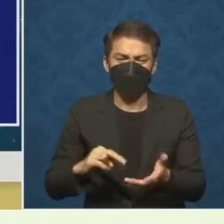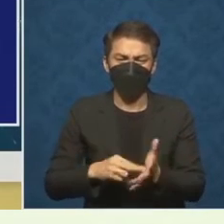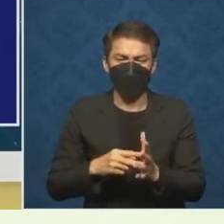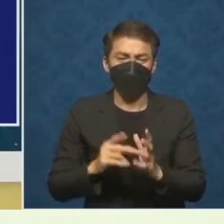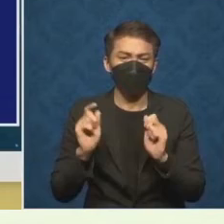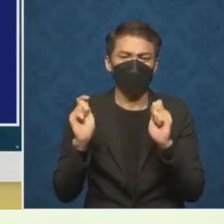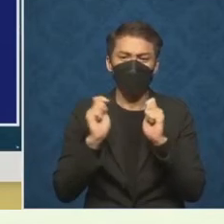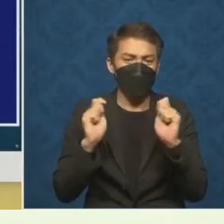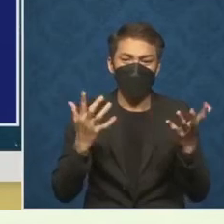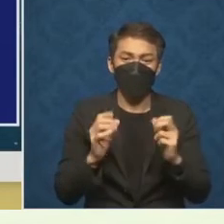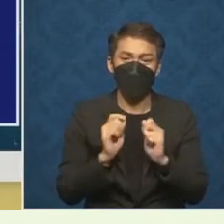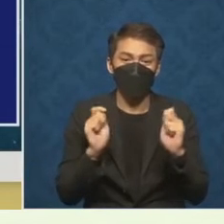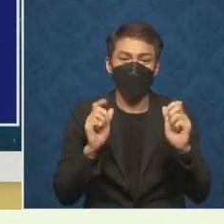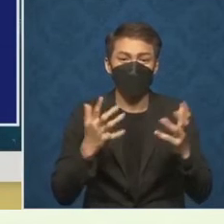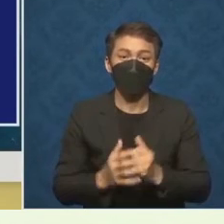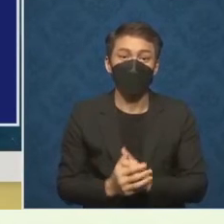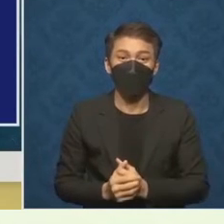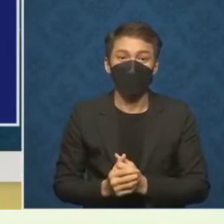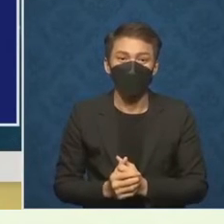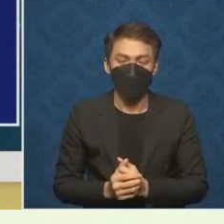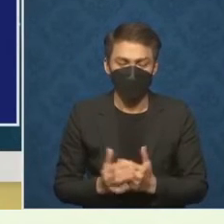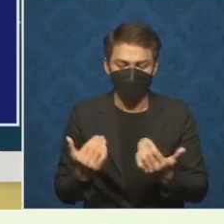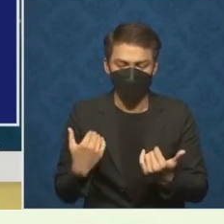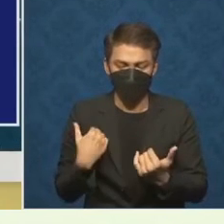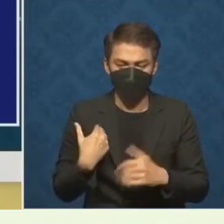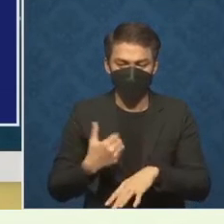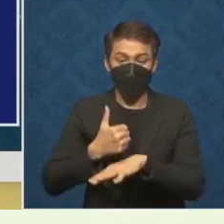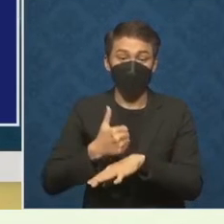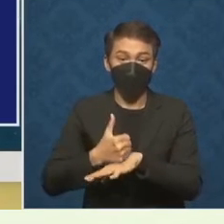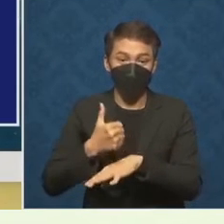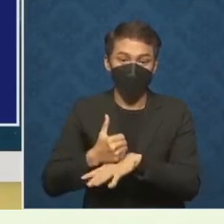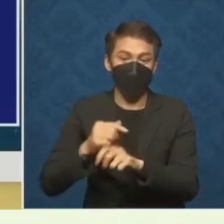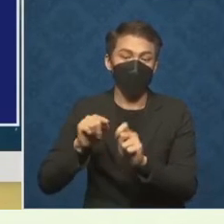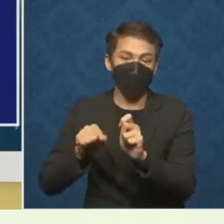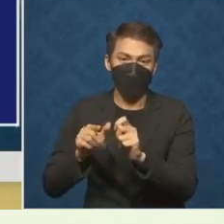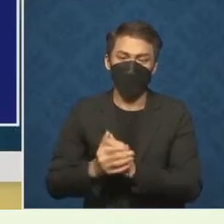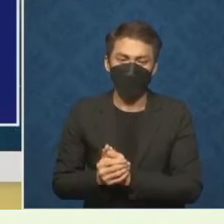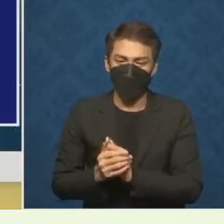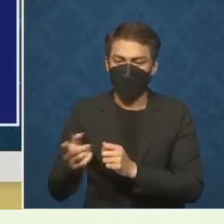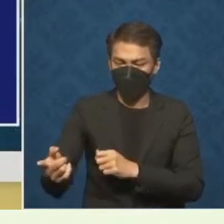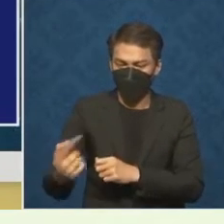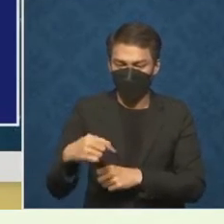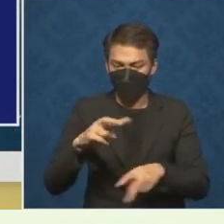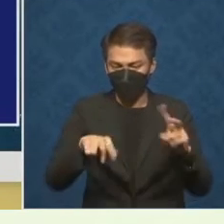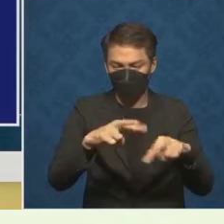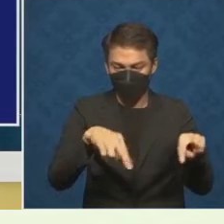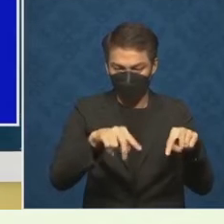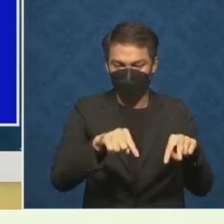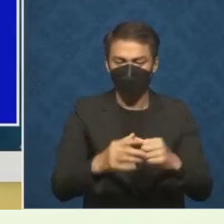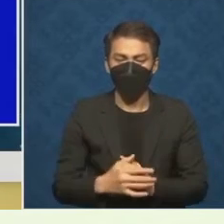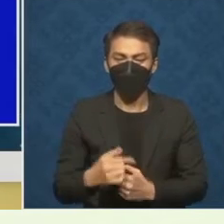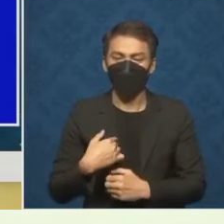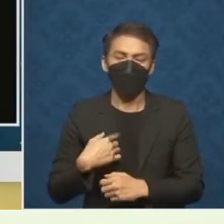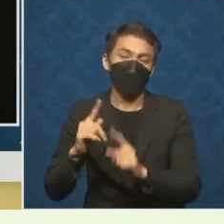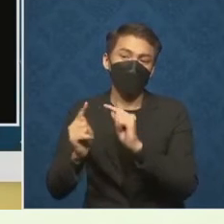พรหมเลยยกทั้งเจ้าหน้าที่ระดับในอำเภอนะครับปลัดอำเภอลงมาดำเนินการเองผมก็ไปติดต่อ